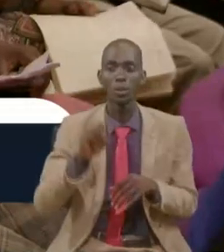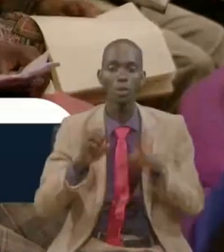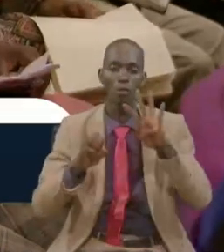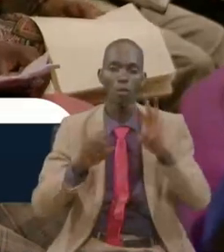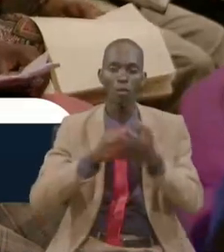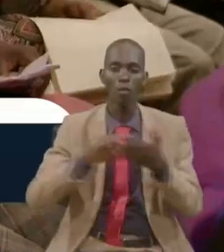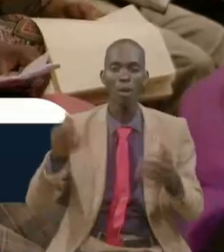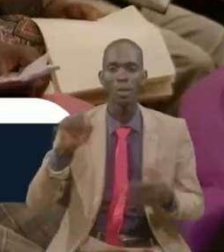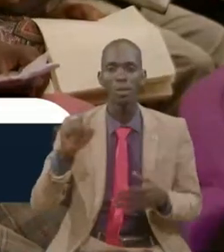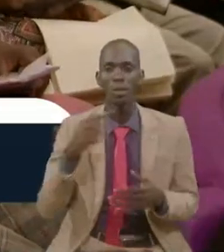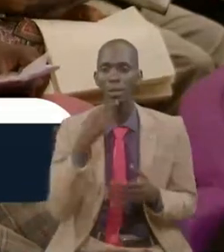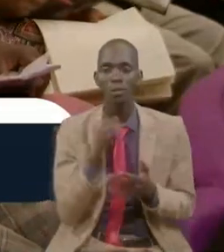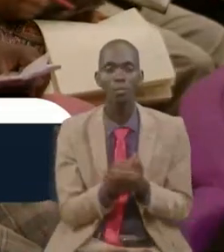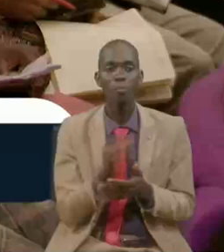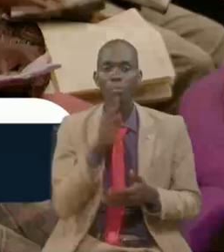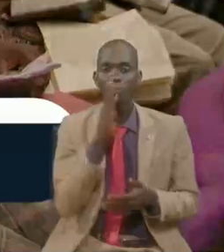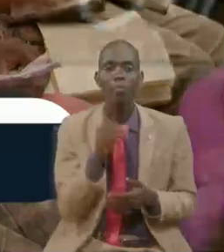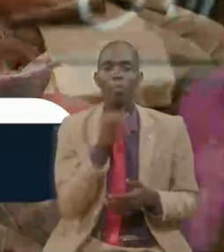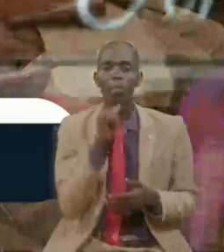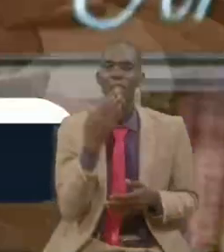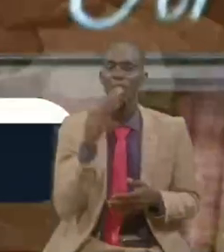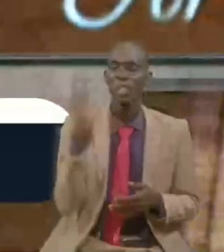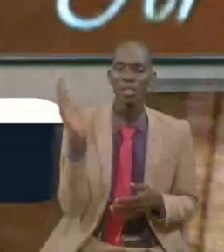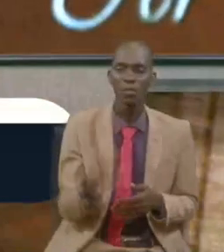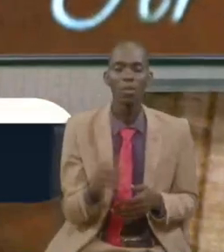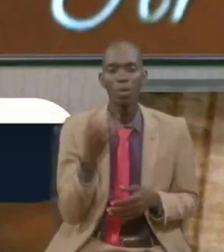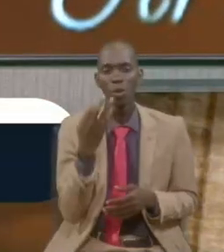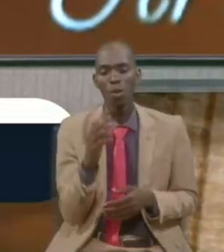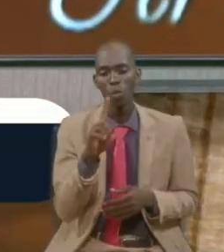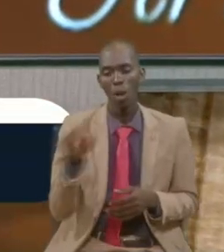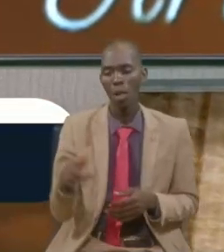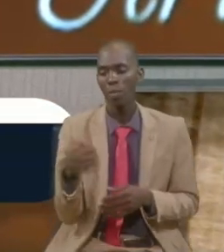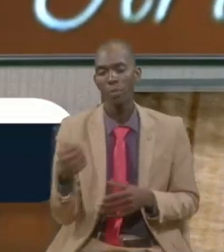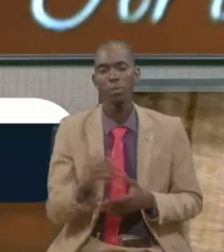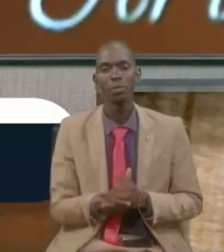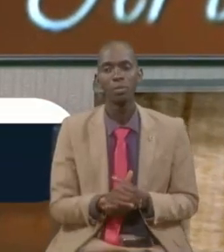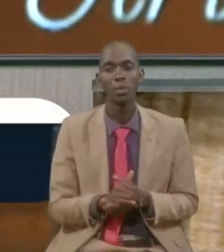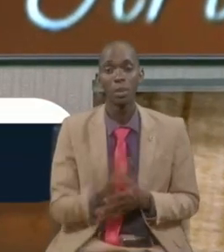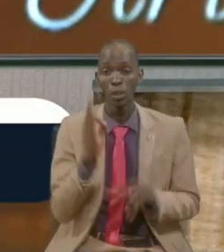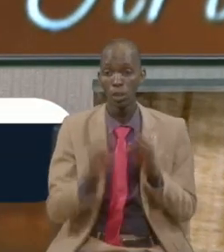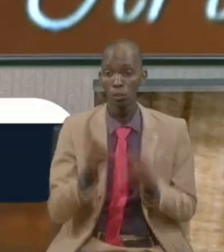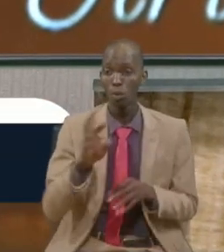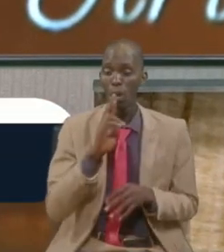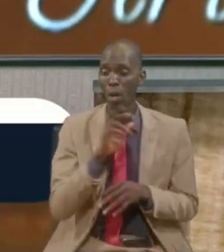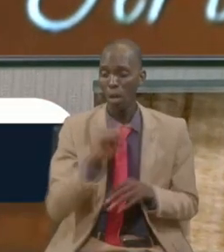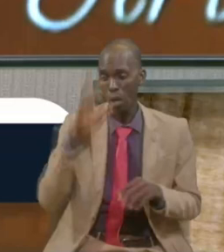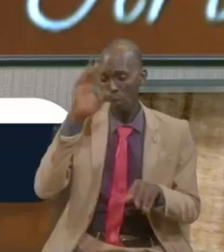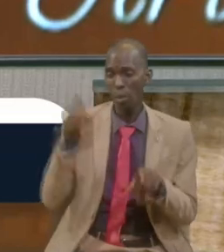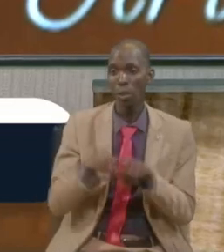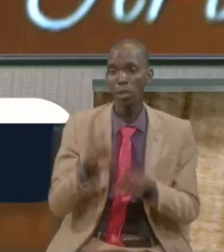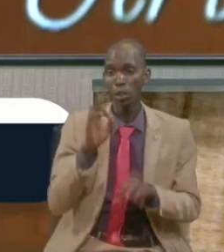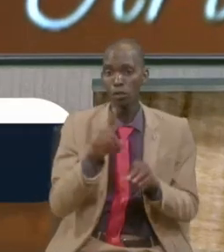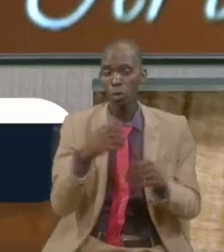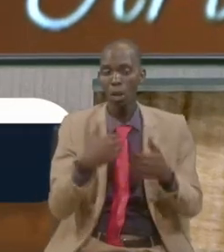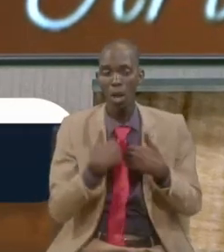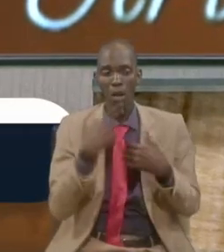Il écrivait aux frères, ne parlez point mal les uns des autres frères, si vous êtes frères, si